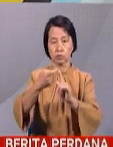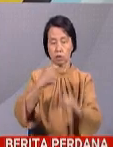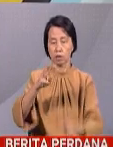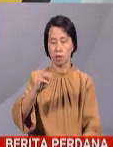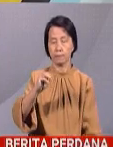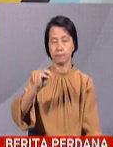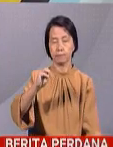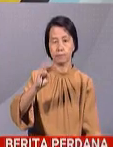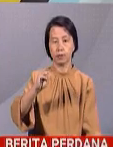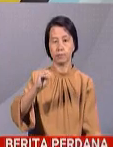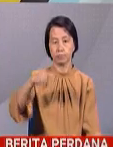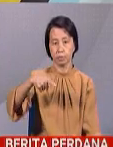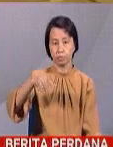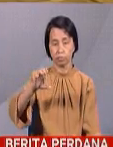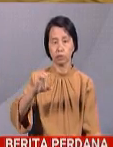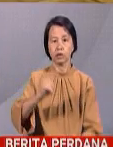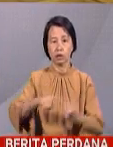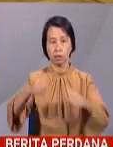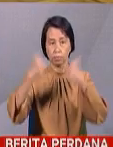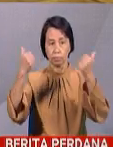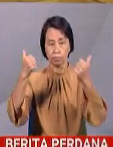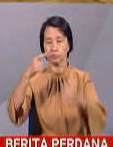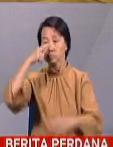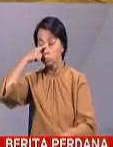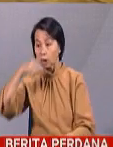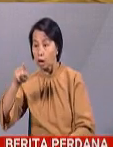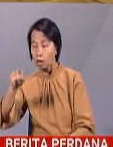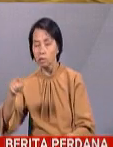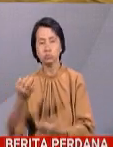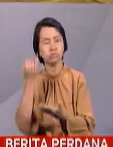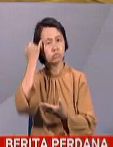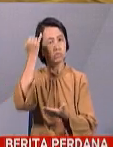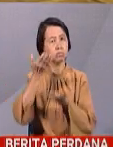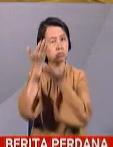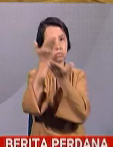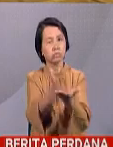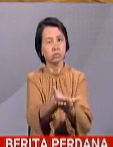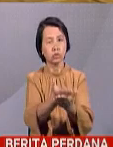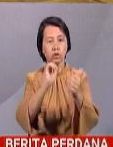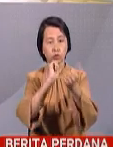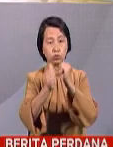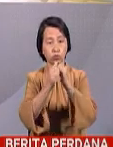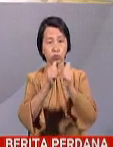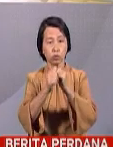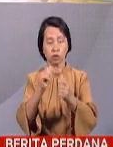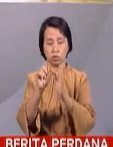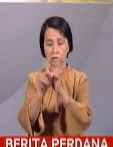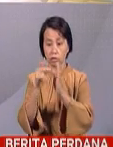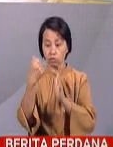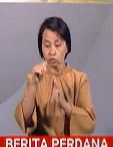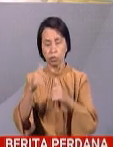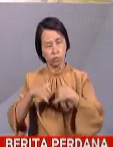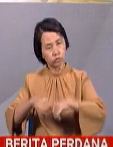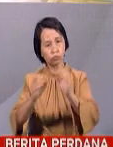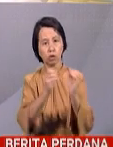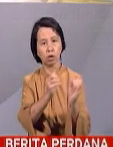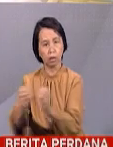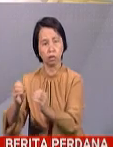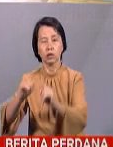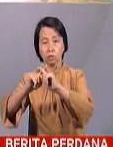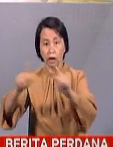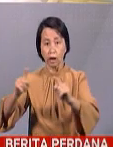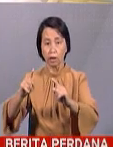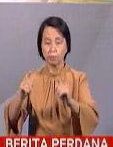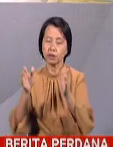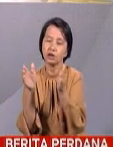MPC namun Majlis paralimpik Thailand baru-baru ini mencadangkan agar temasa edisi ke-10 itu terus dianjurkan namun